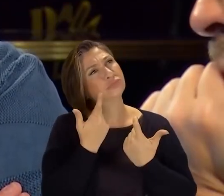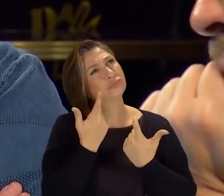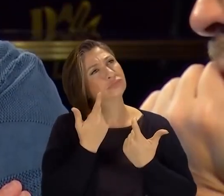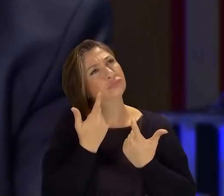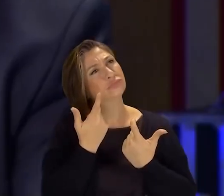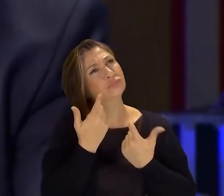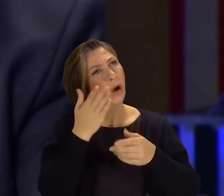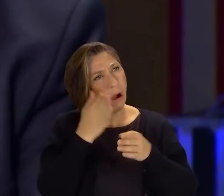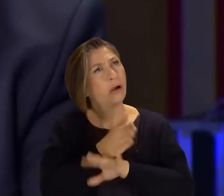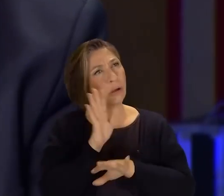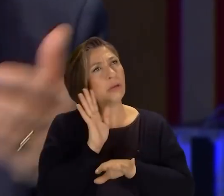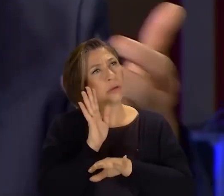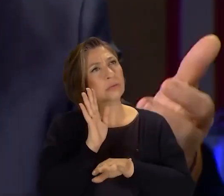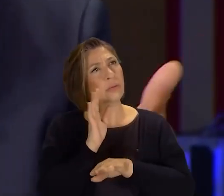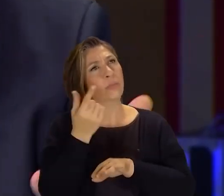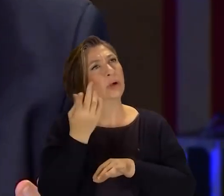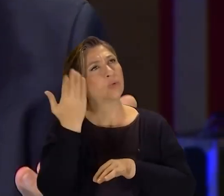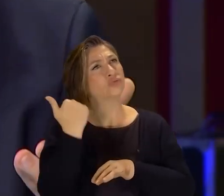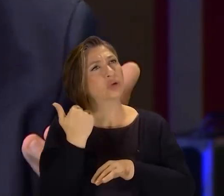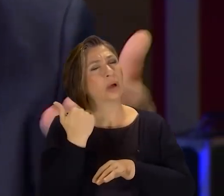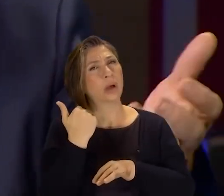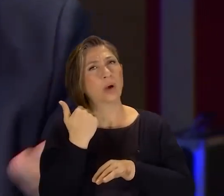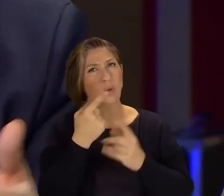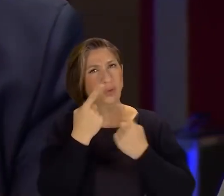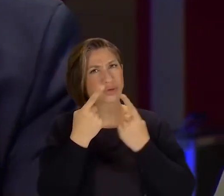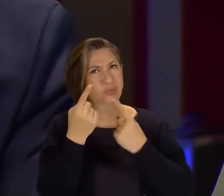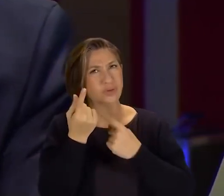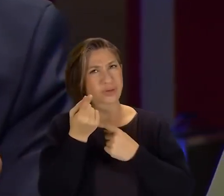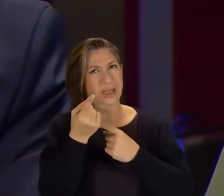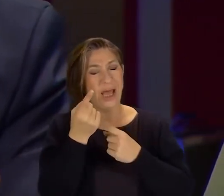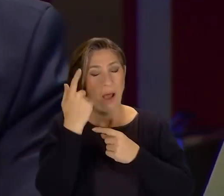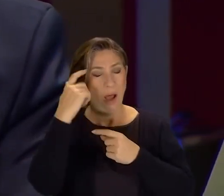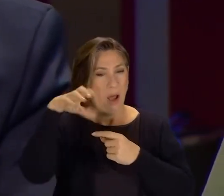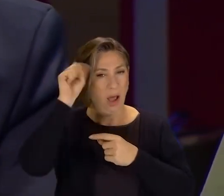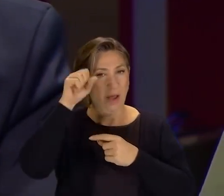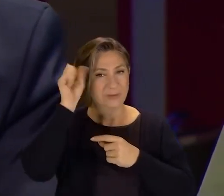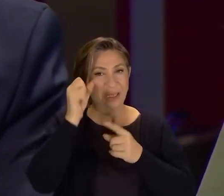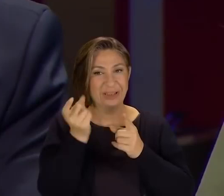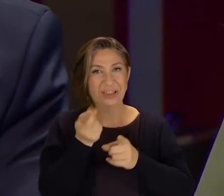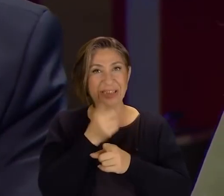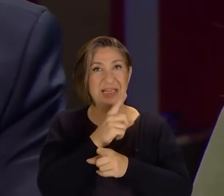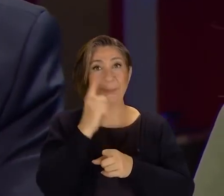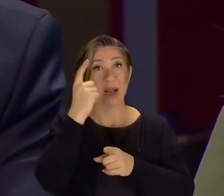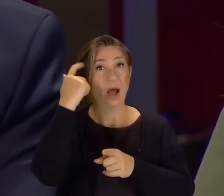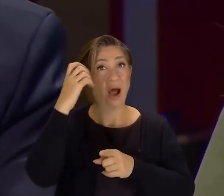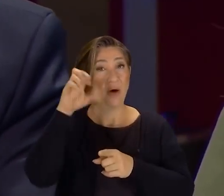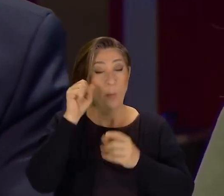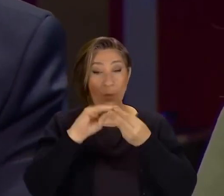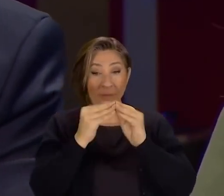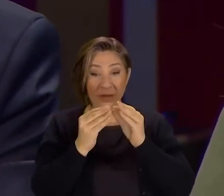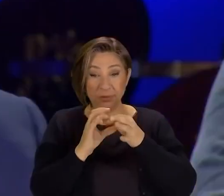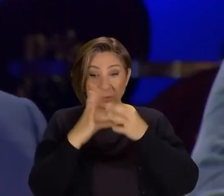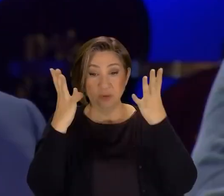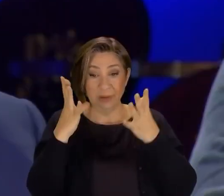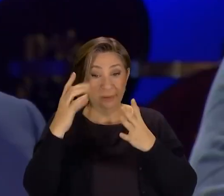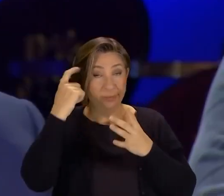yaptığımda hakikaten bu biraz önce konuştuğumuz hafıza türünden bir hafızanın, problem çözmeye